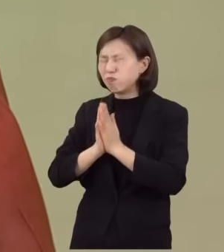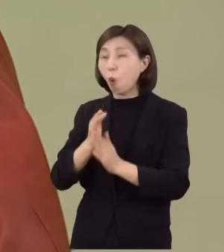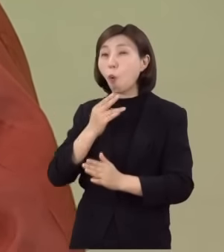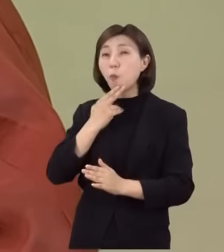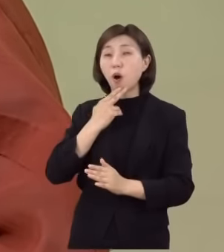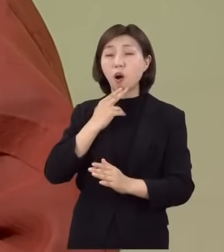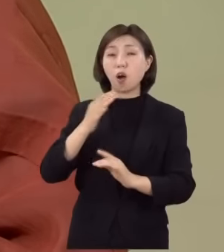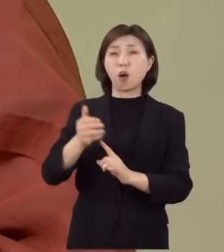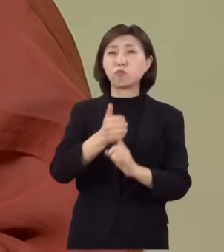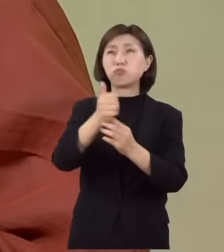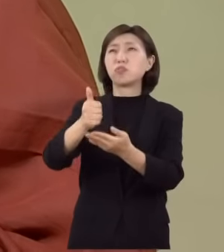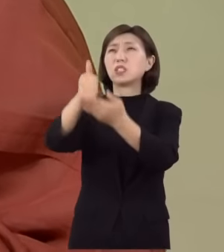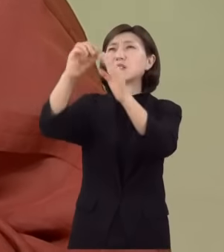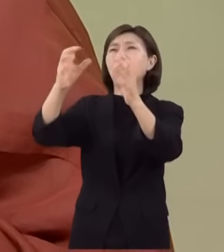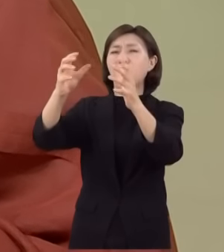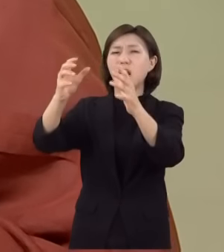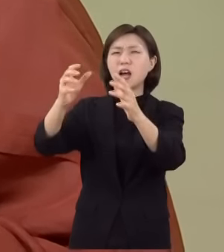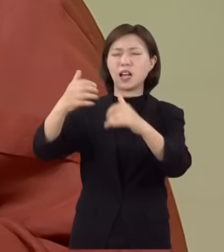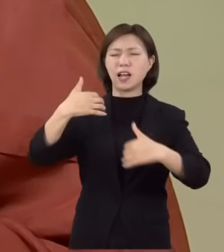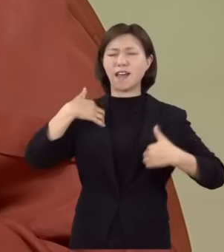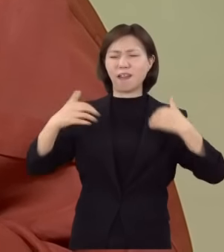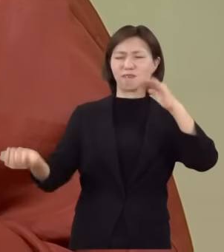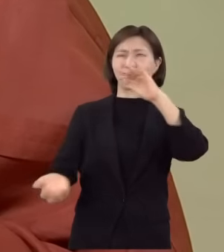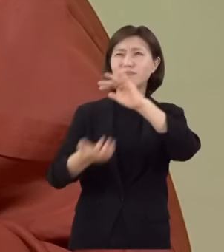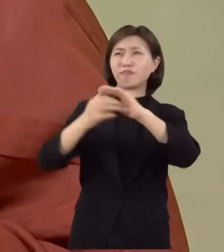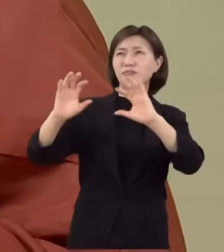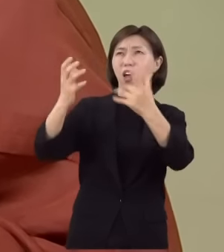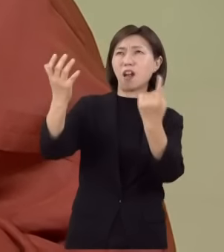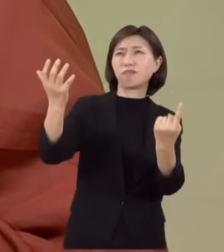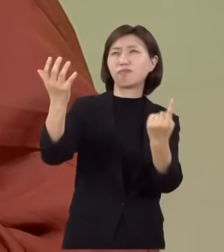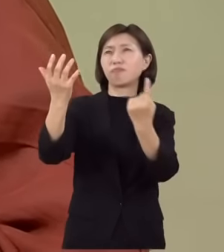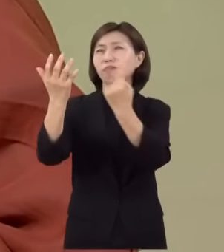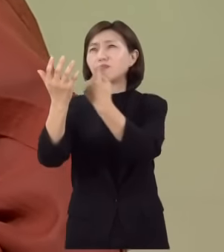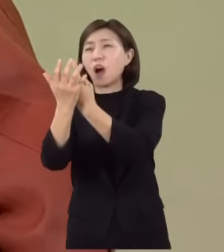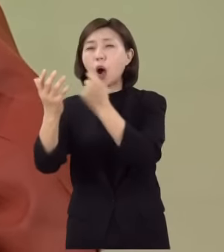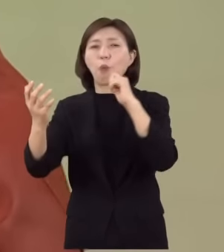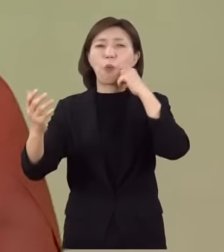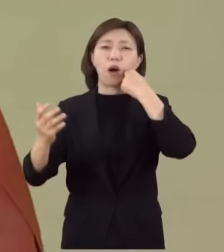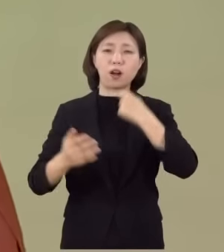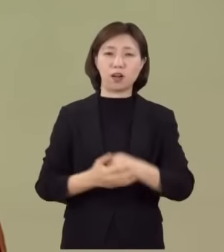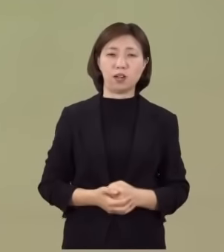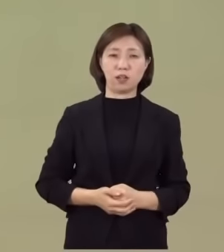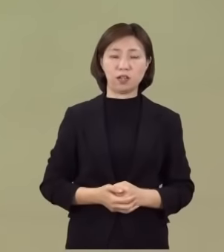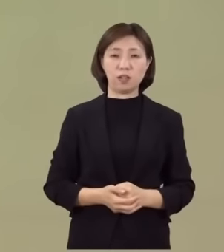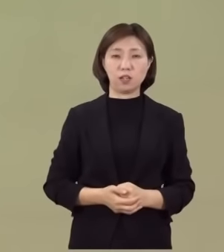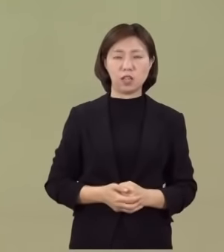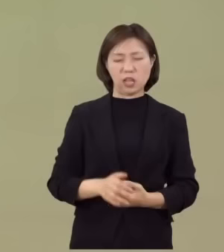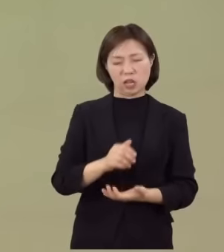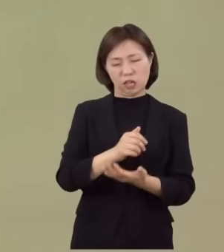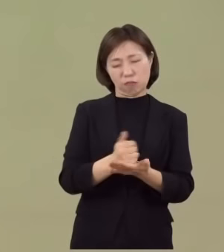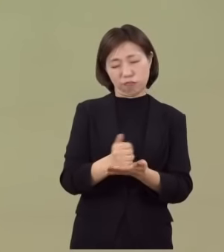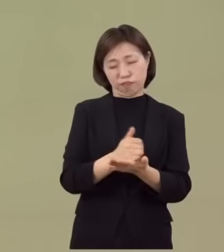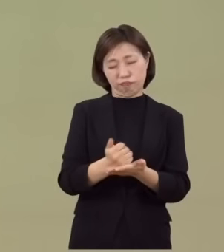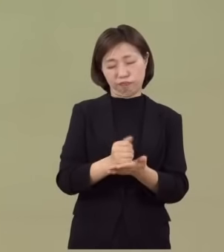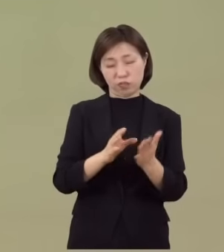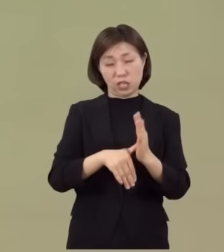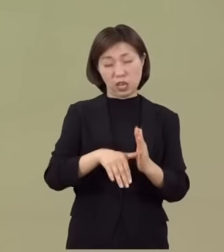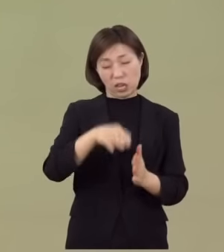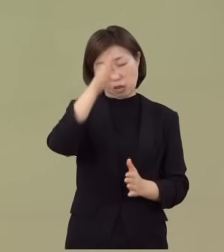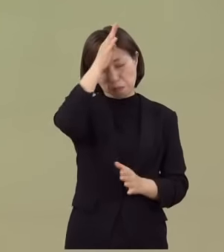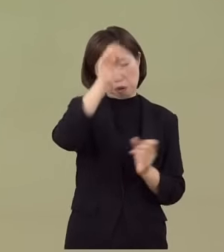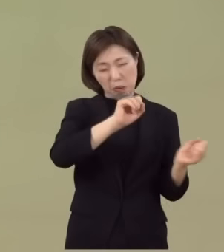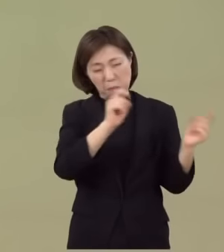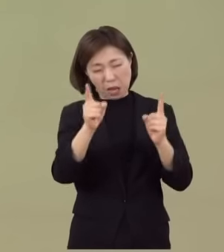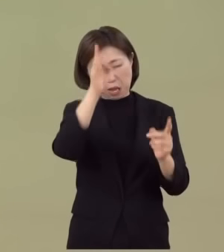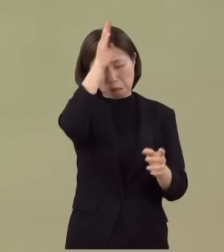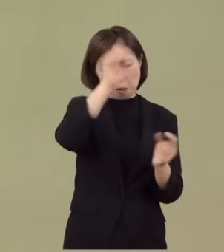그니까 우리가 죽음이 코 앞에 다쳤을 때 병이 낫기만 바라고 제발 병이 낫기만